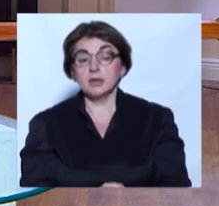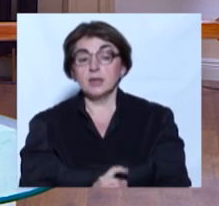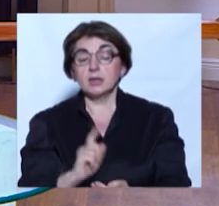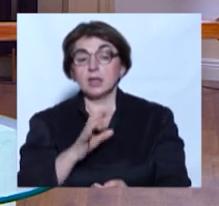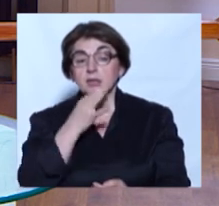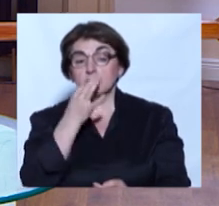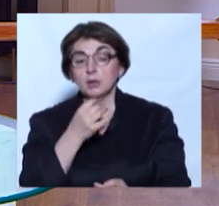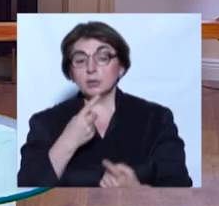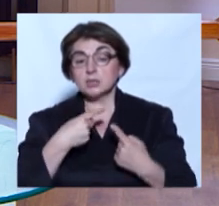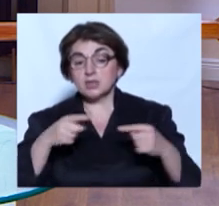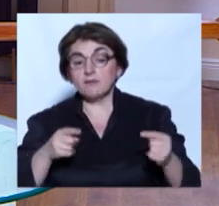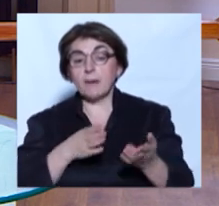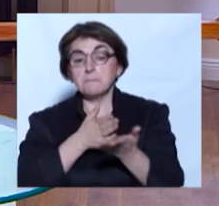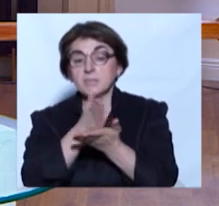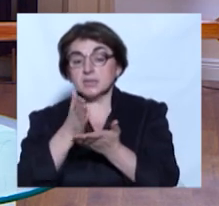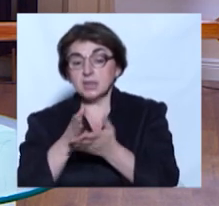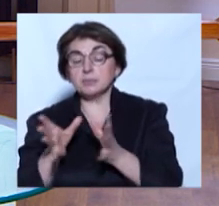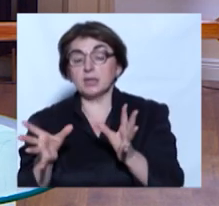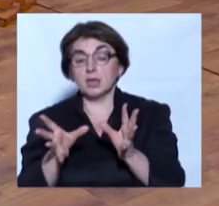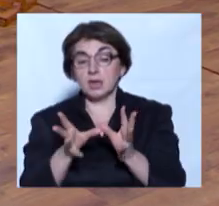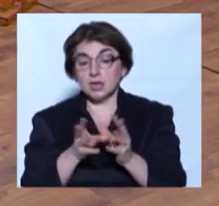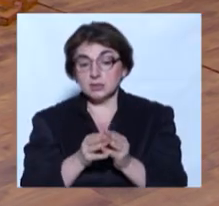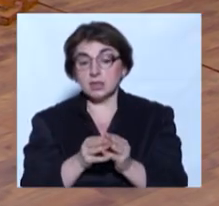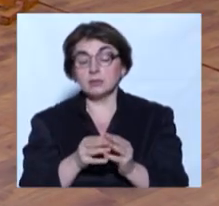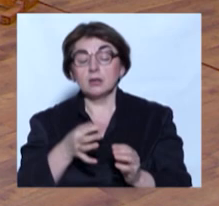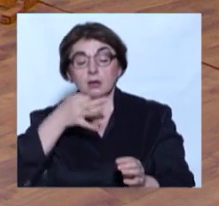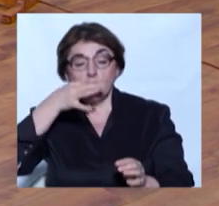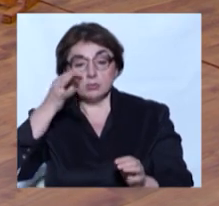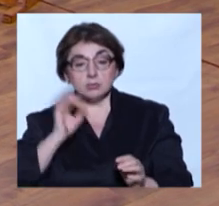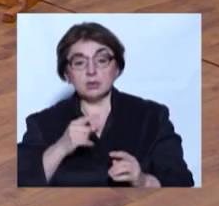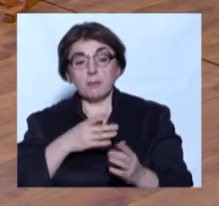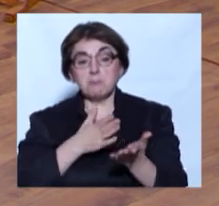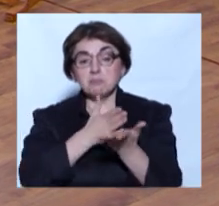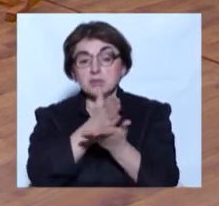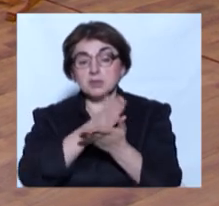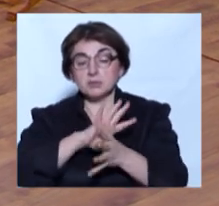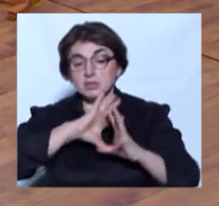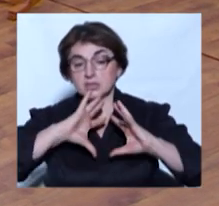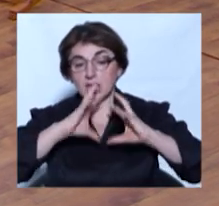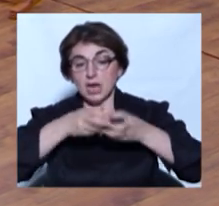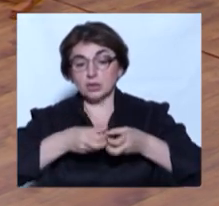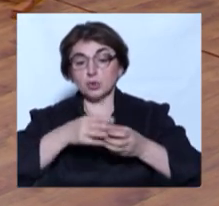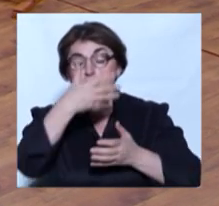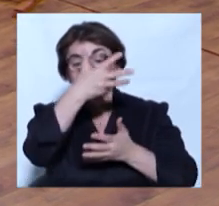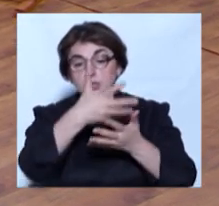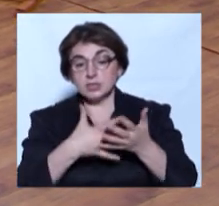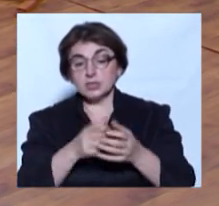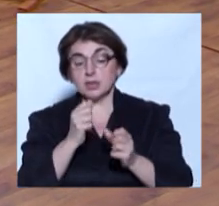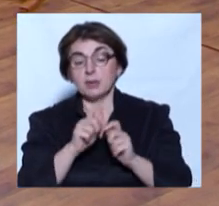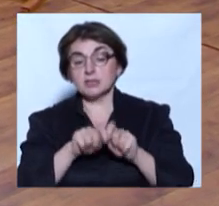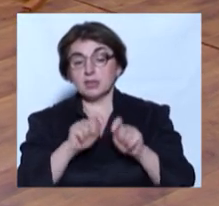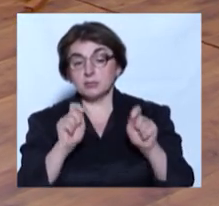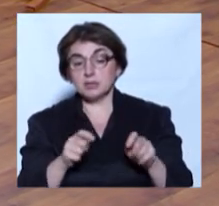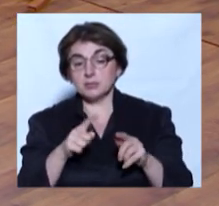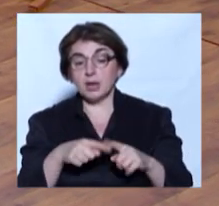თქმა უნდა, ასევე სხვა მიზნებთან ერთად კიდევ ერთხელ ვიმეორებ, უნივერსალურ მიზნების საერთო სისტემას გვექმნის, თუმცა